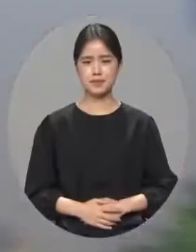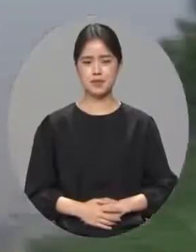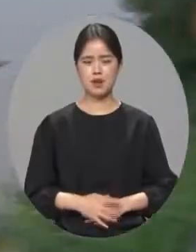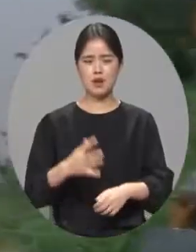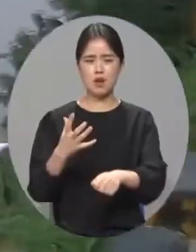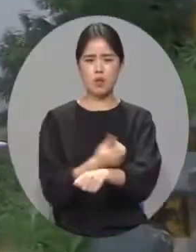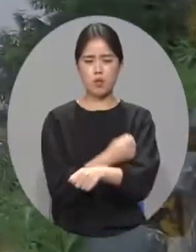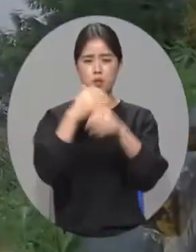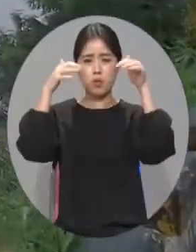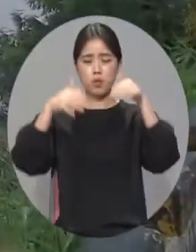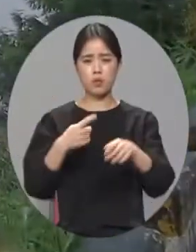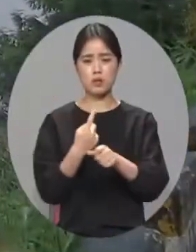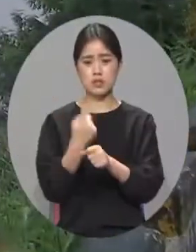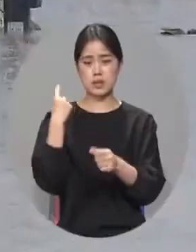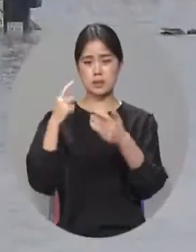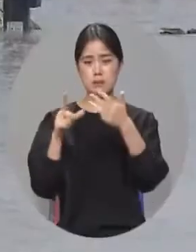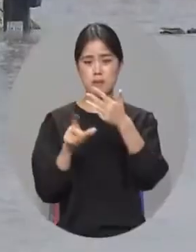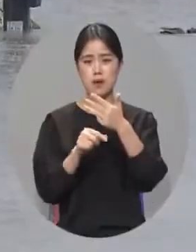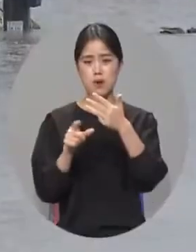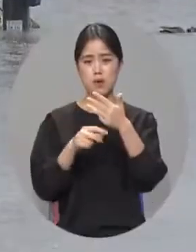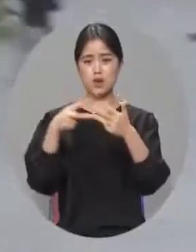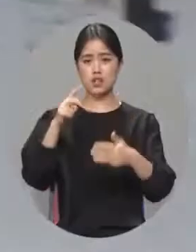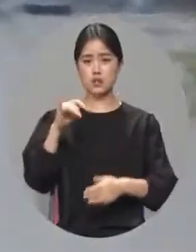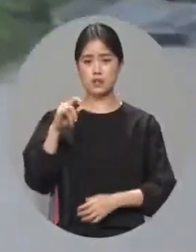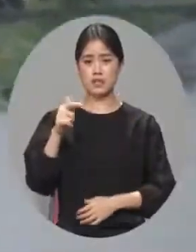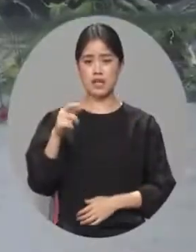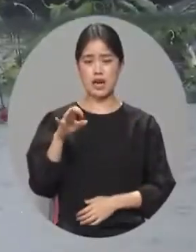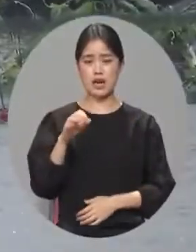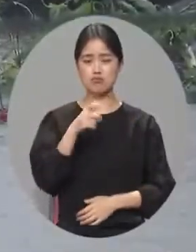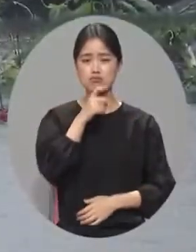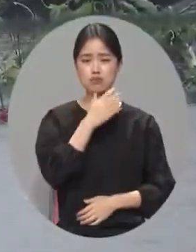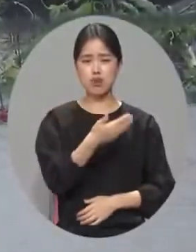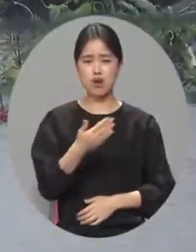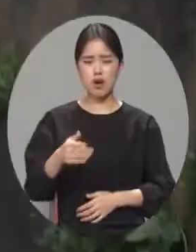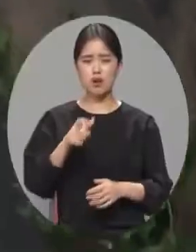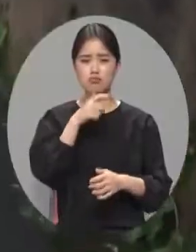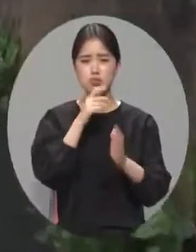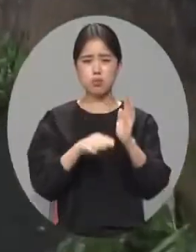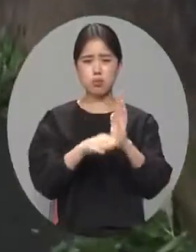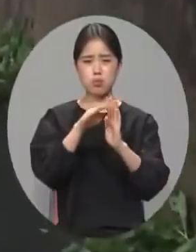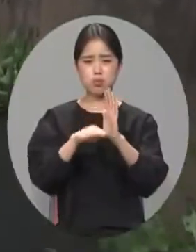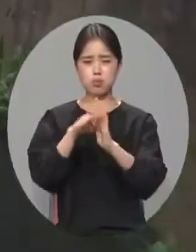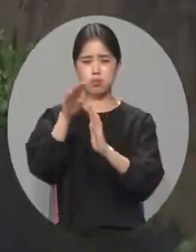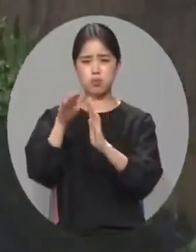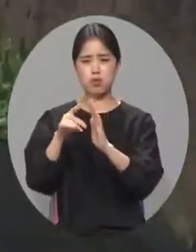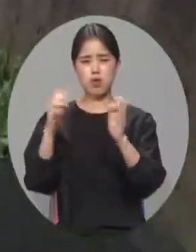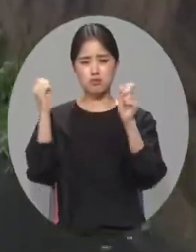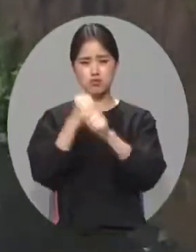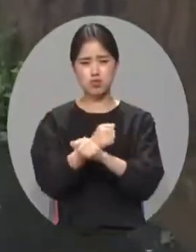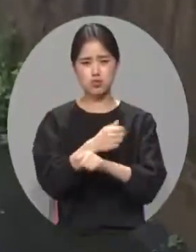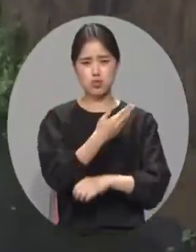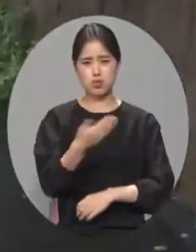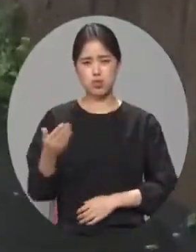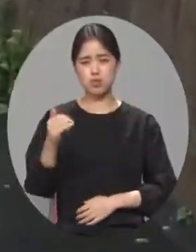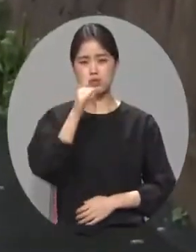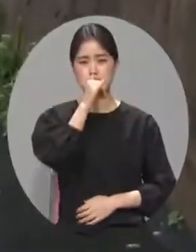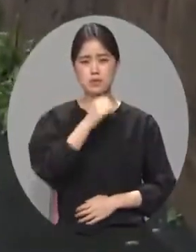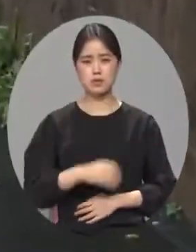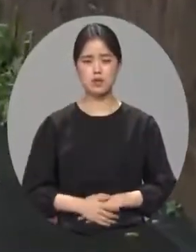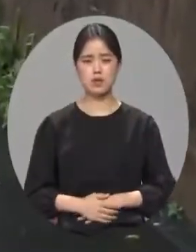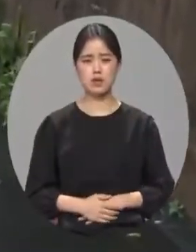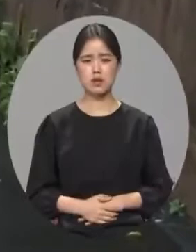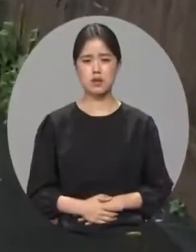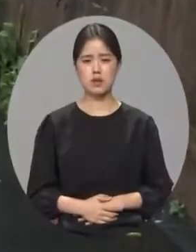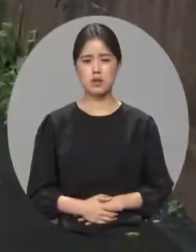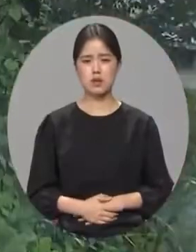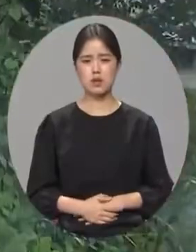기록적인 폭우가 쏟아진 지난해 8월. 섬진강 물줄기를 따라 곳곳이 침수되고 무너지고 떠내려갔습니다. 원래 이렇게 물